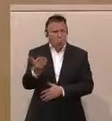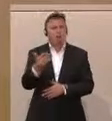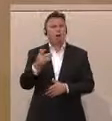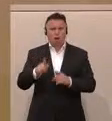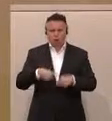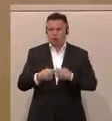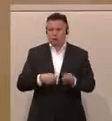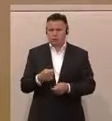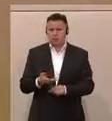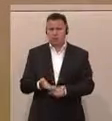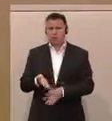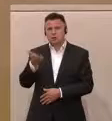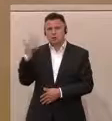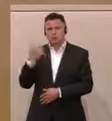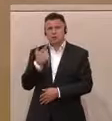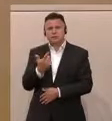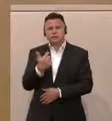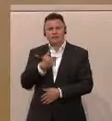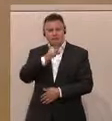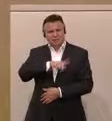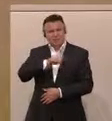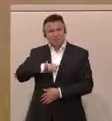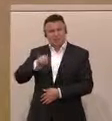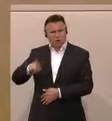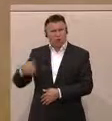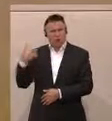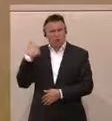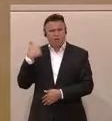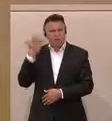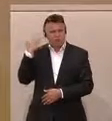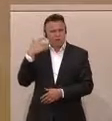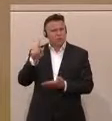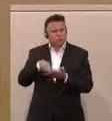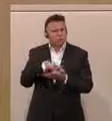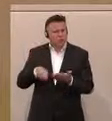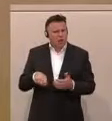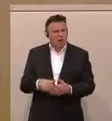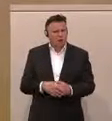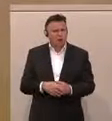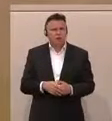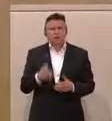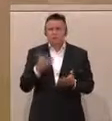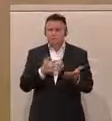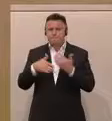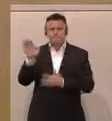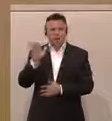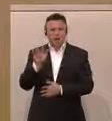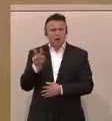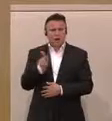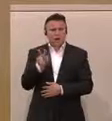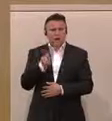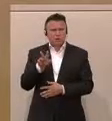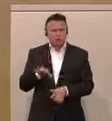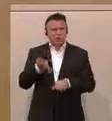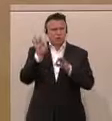arbeiten. Vor 20 Monaten haben wir gewählt und es hat sich eine Mehrheit gefunden, die